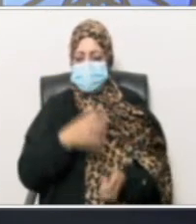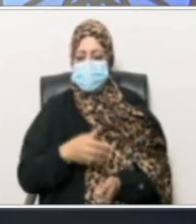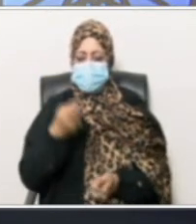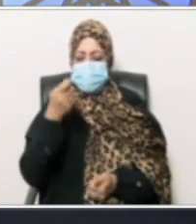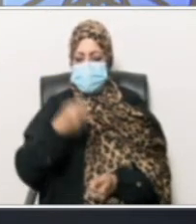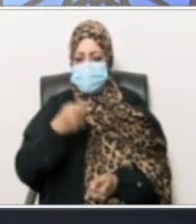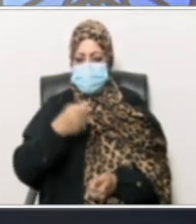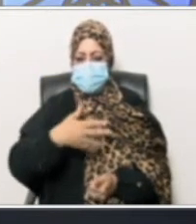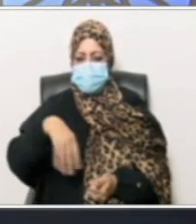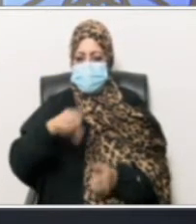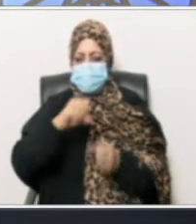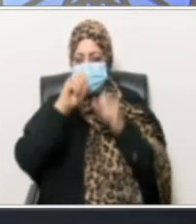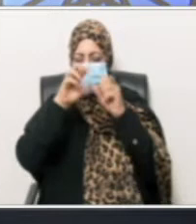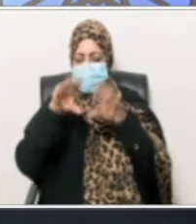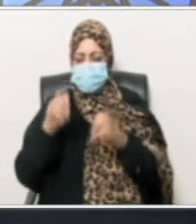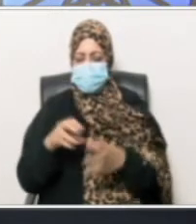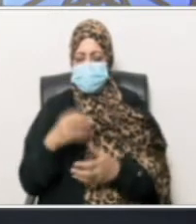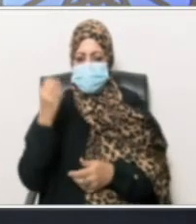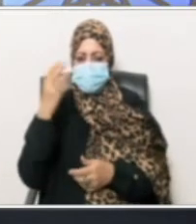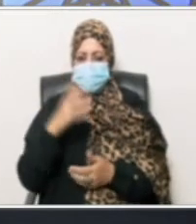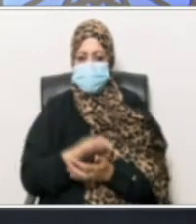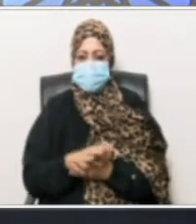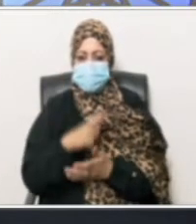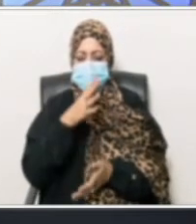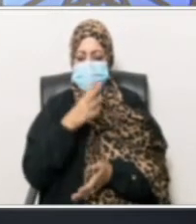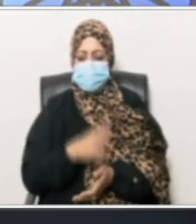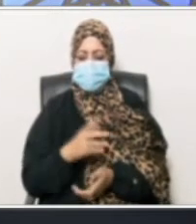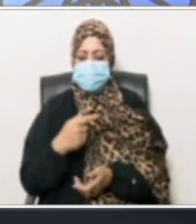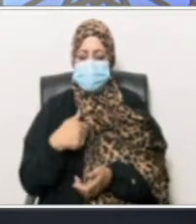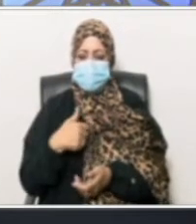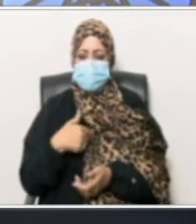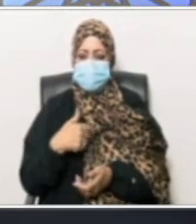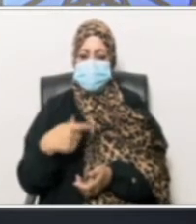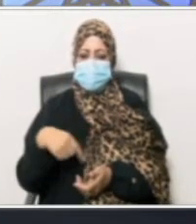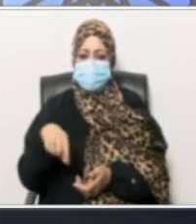عندنا شيخ خلفي في المساجد في المنطقه الشرقيه بنغازي.